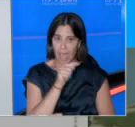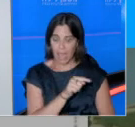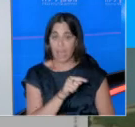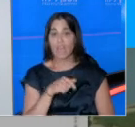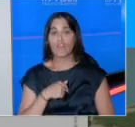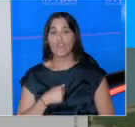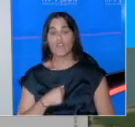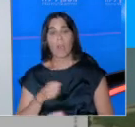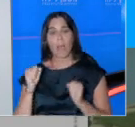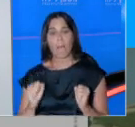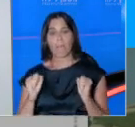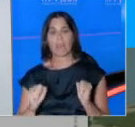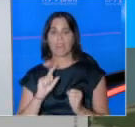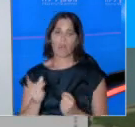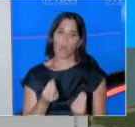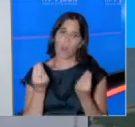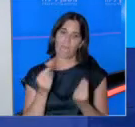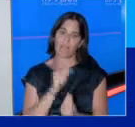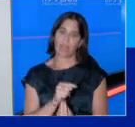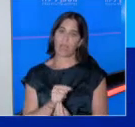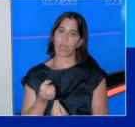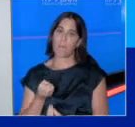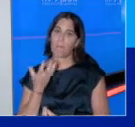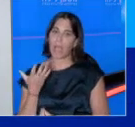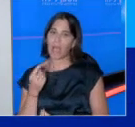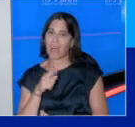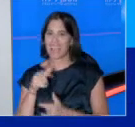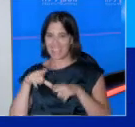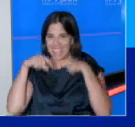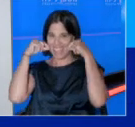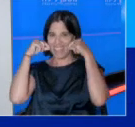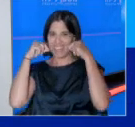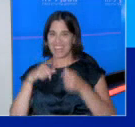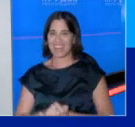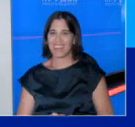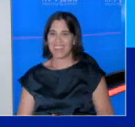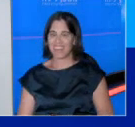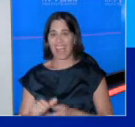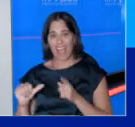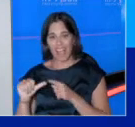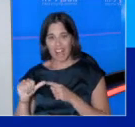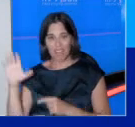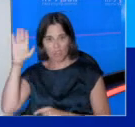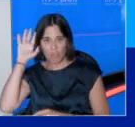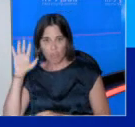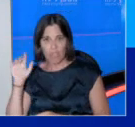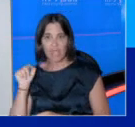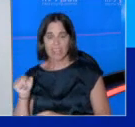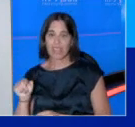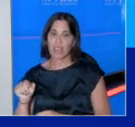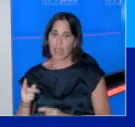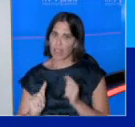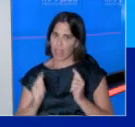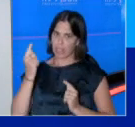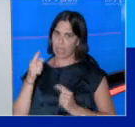מה שנקרא הבסיס של כל הדבר הזה, פרח. איזה חיוך. א', תשמעי, זה